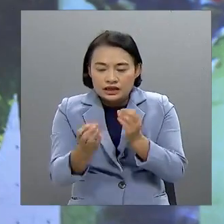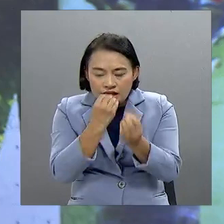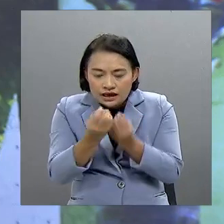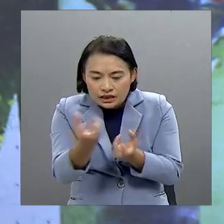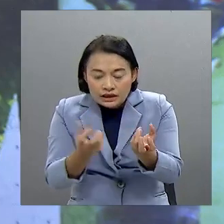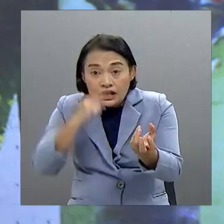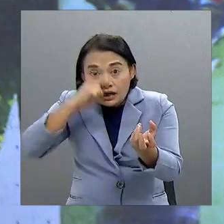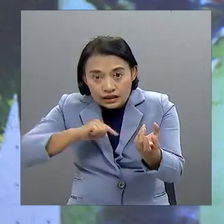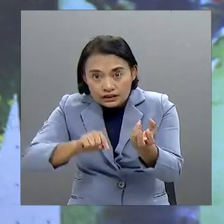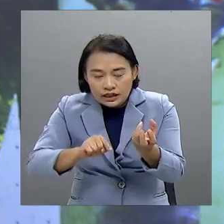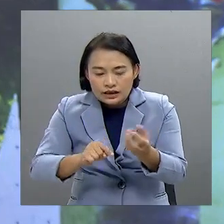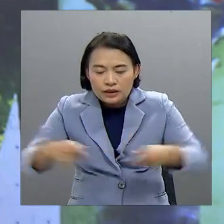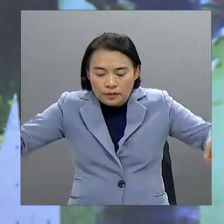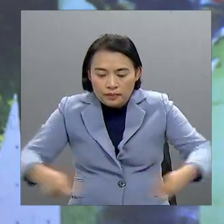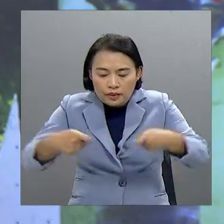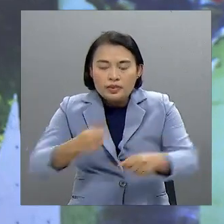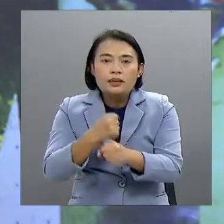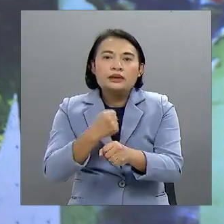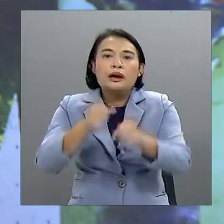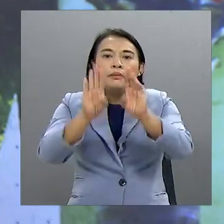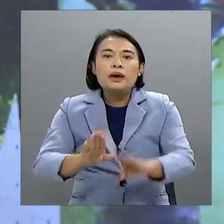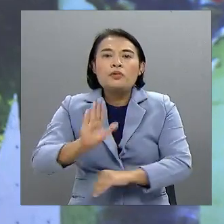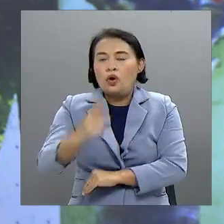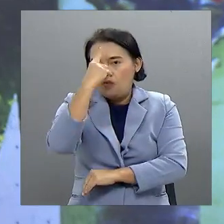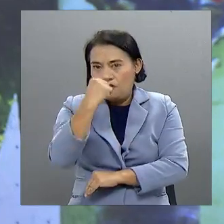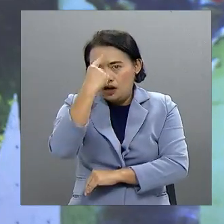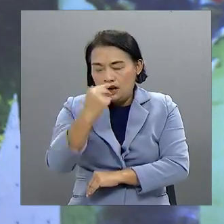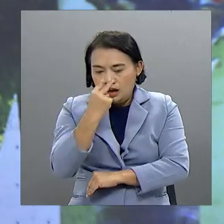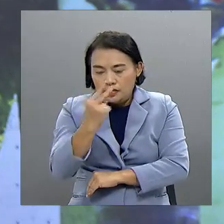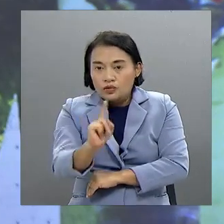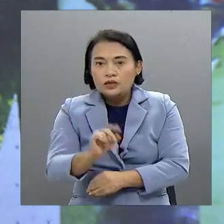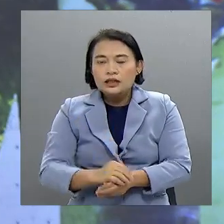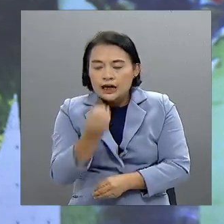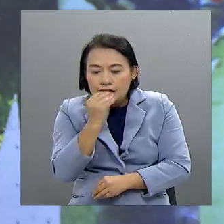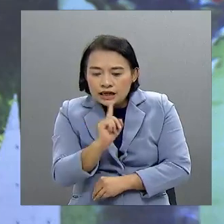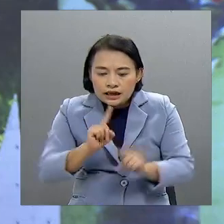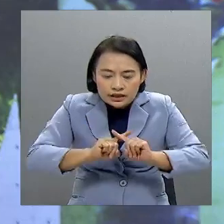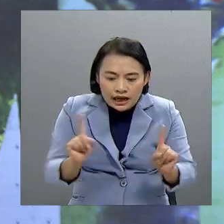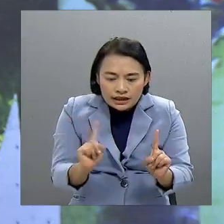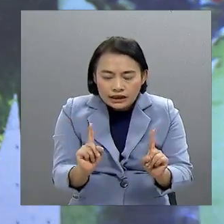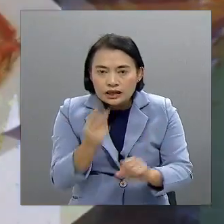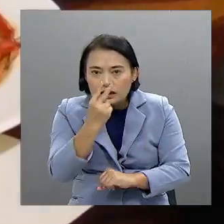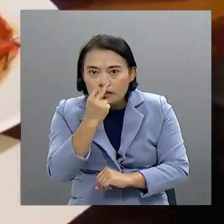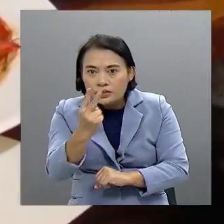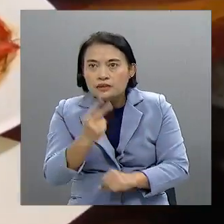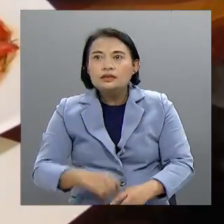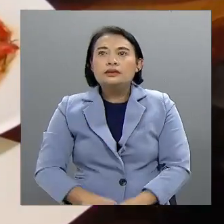แบบสไตล์ต่างประเทศนะคะจะเป็นอย่างไรรสชาติมีความแตกต่างอย่างไรไปชมกันเลยค่ะ